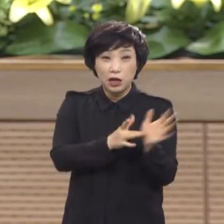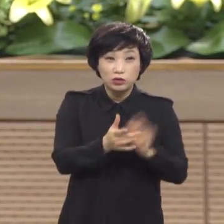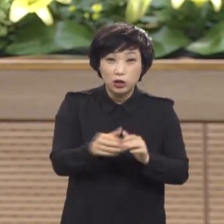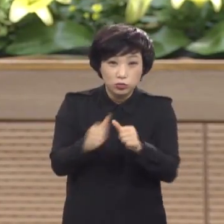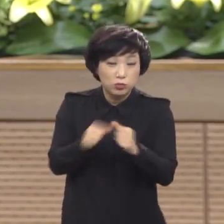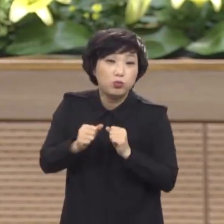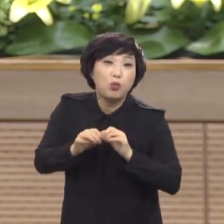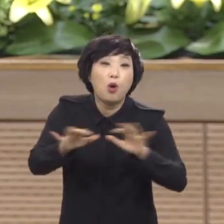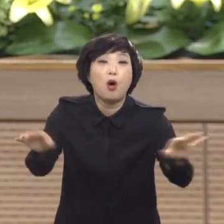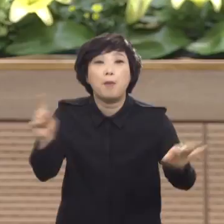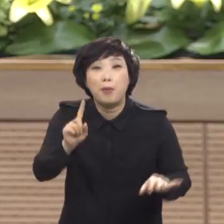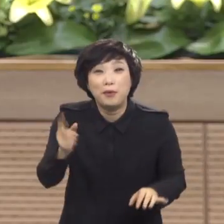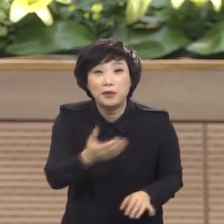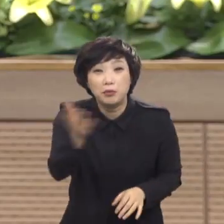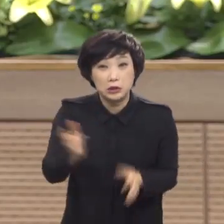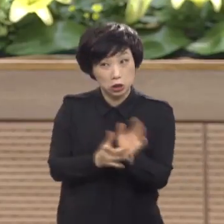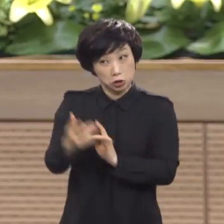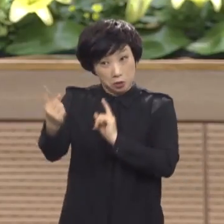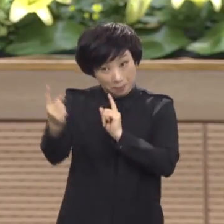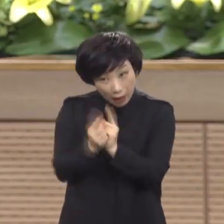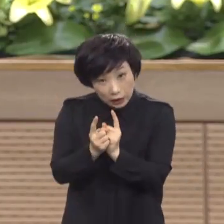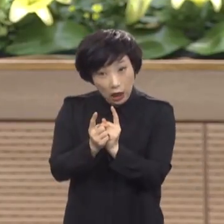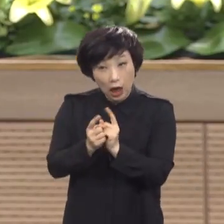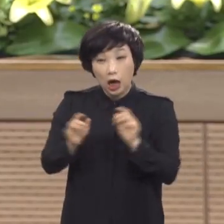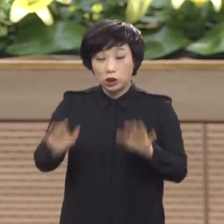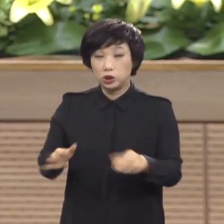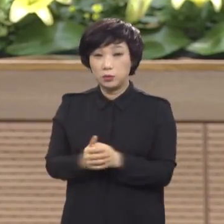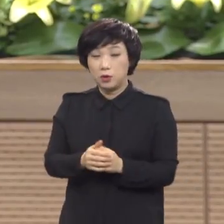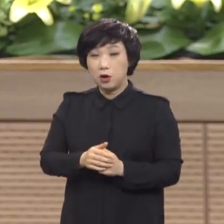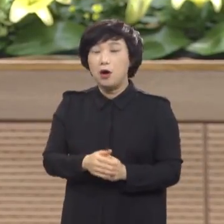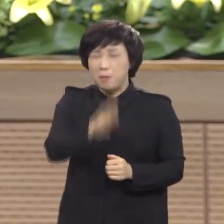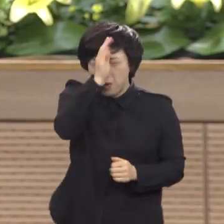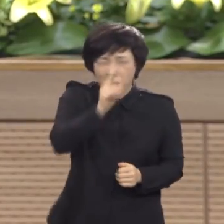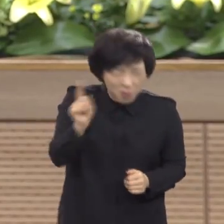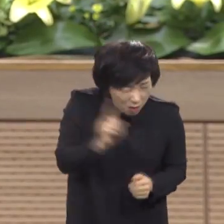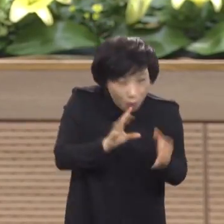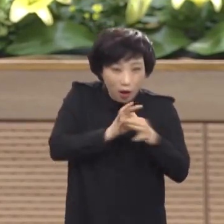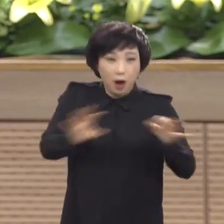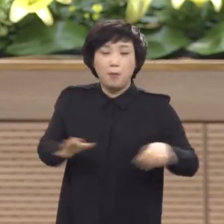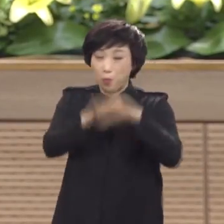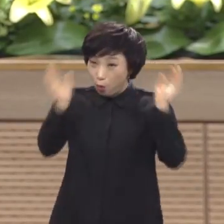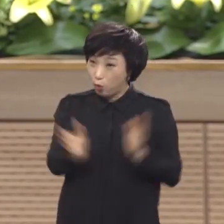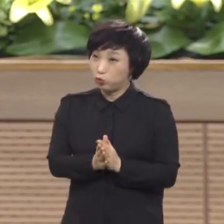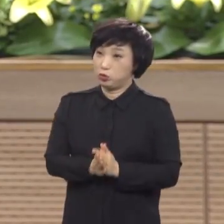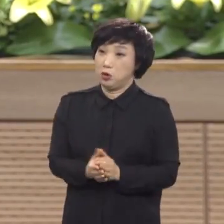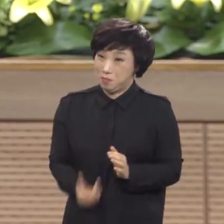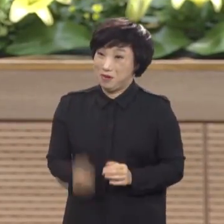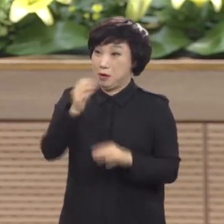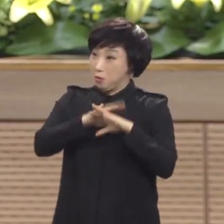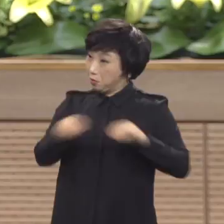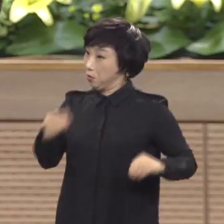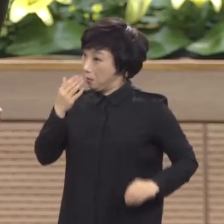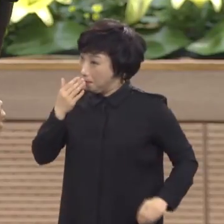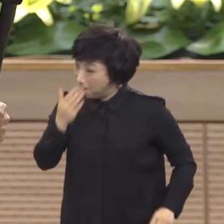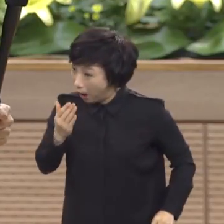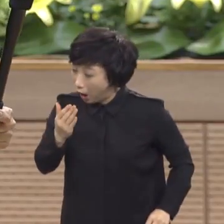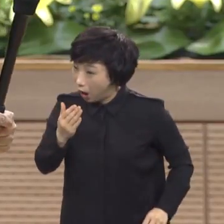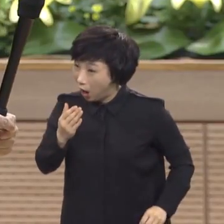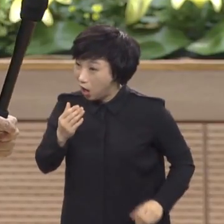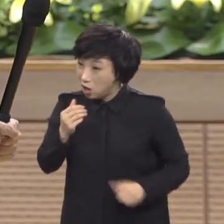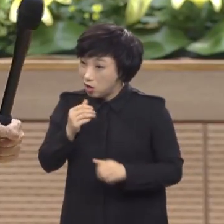듣기를 예수만 만나면 어떤 병이든지 현장에서